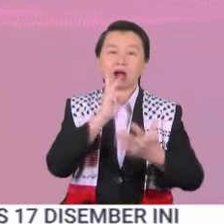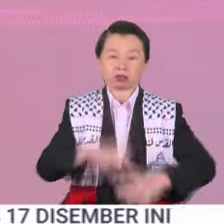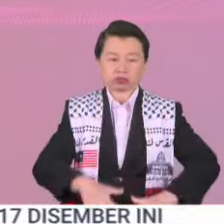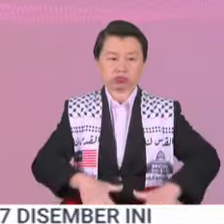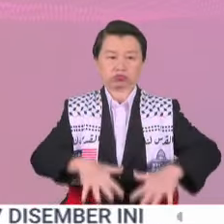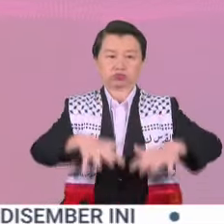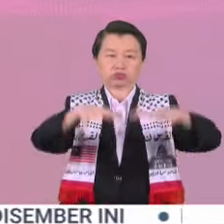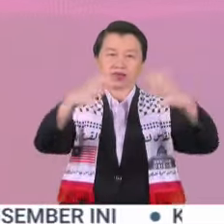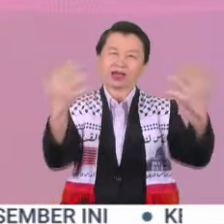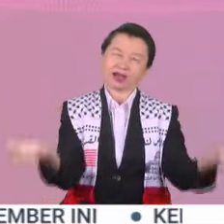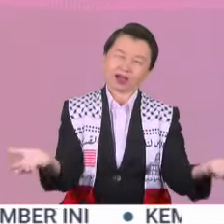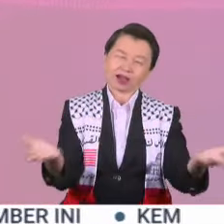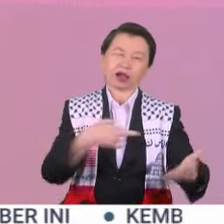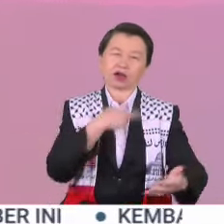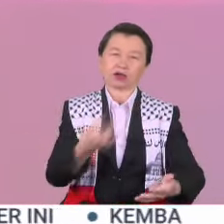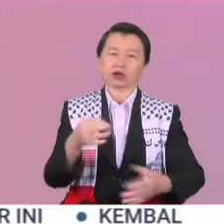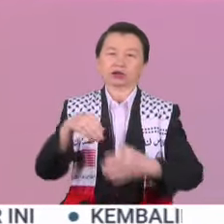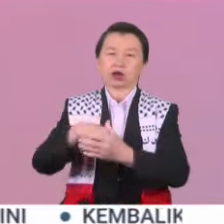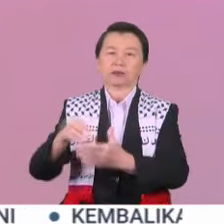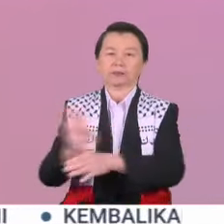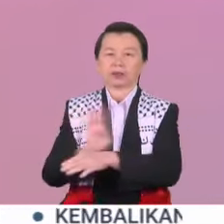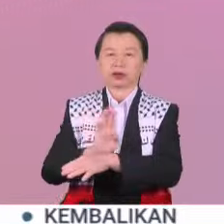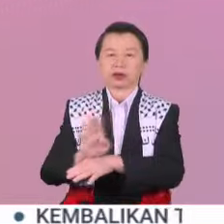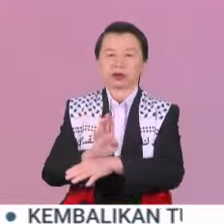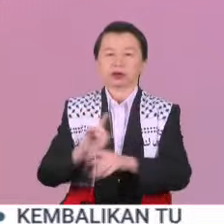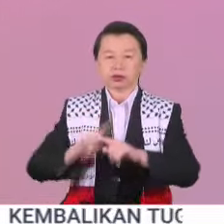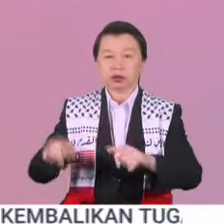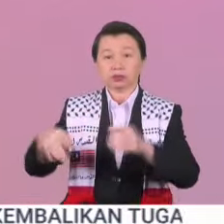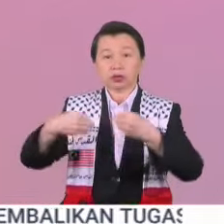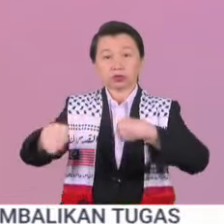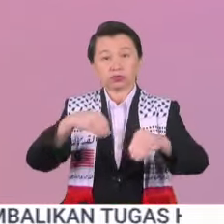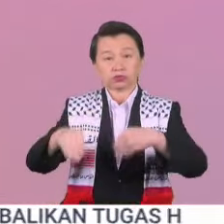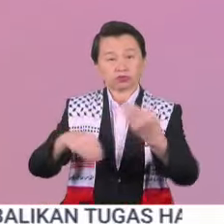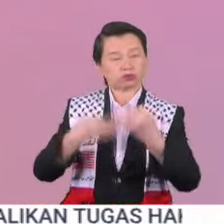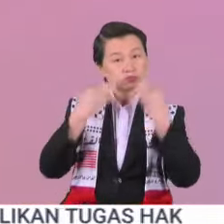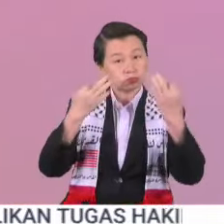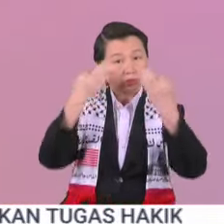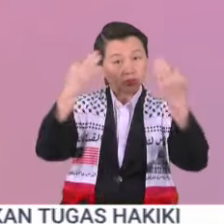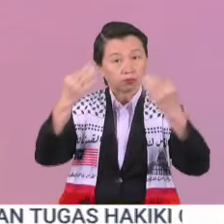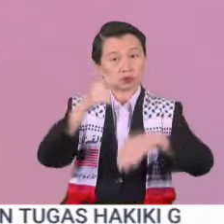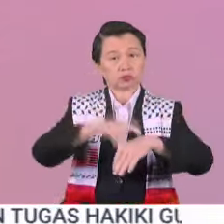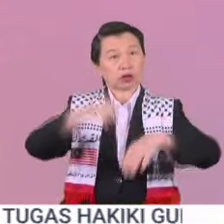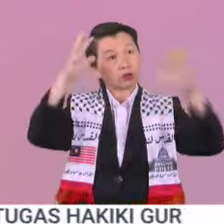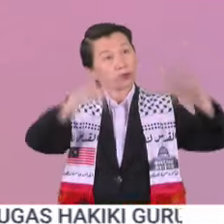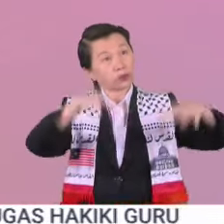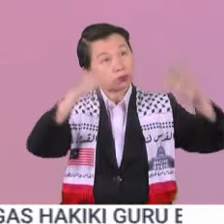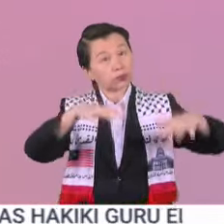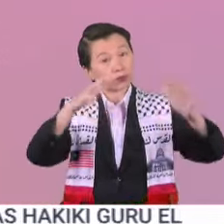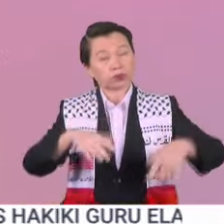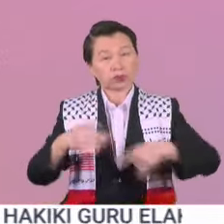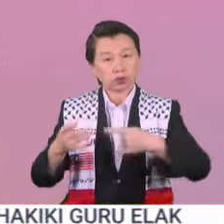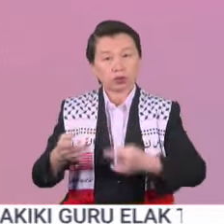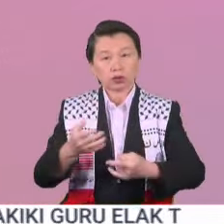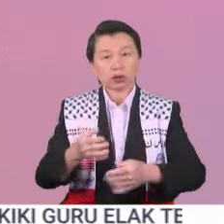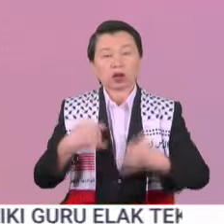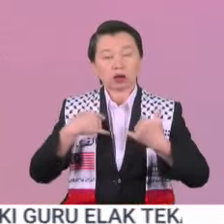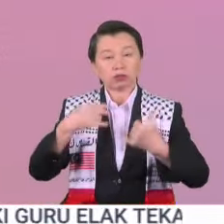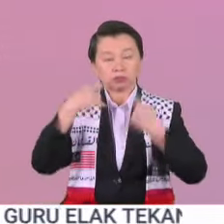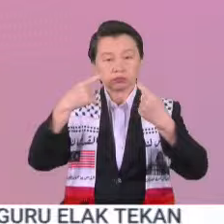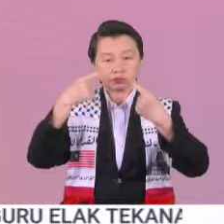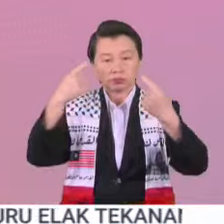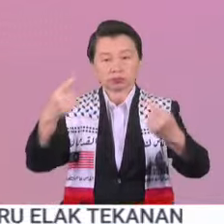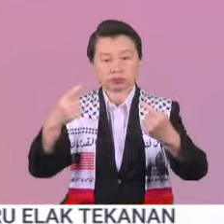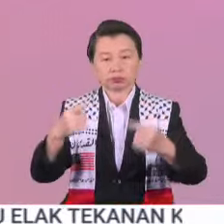ditenggelami banjir, bangkit semula dalam perniagaan. Perjubaannya menjual hidangan popular pada musim tengkujuh, ubi tonyoh, membuahkan